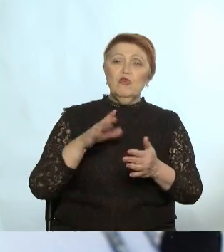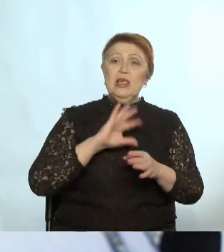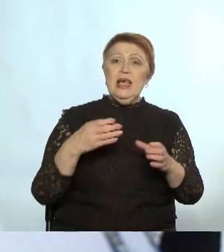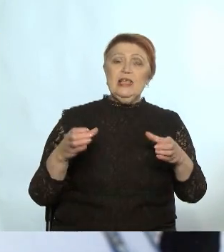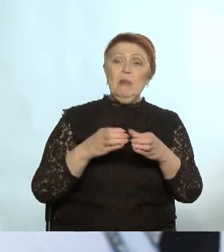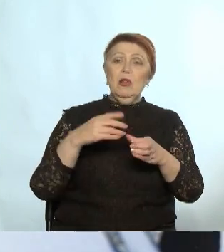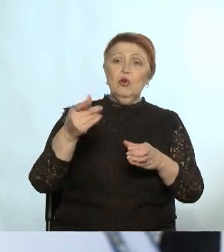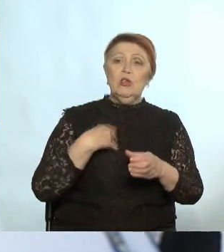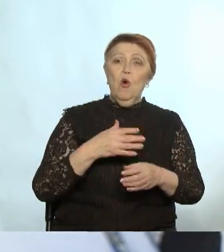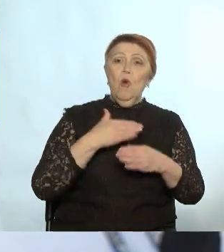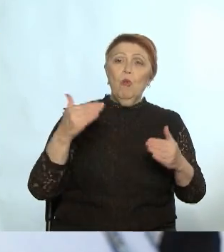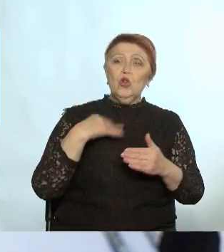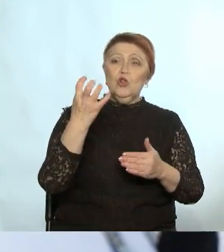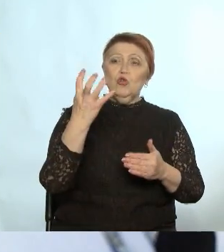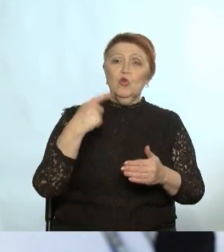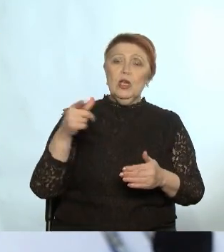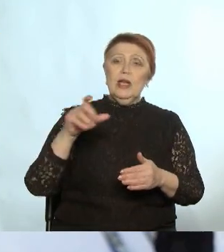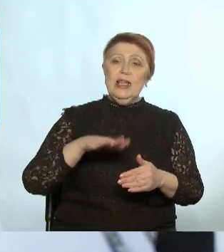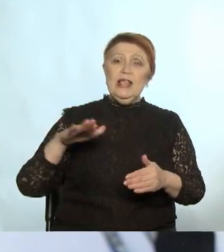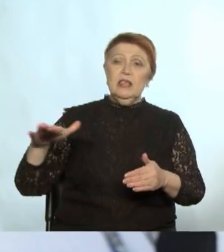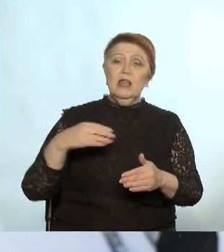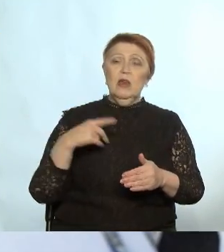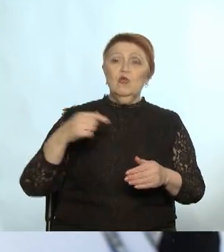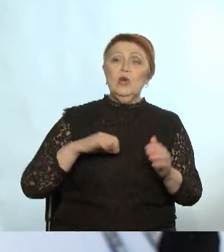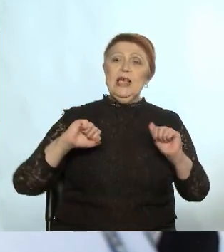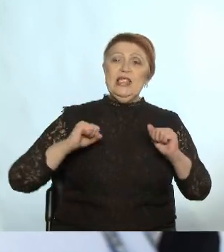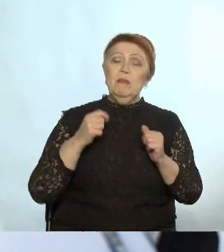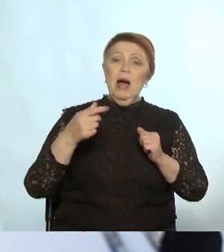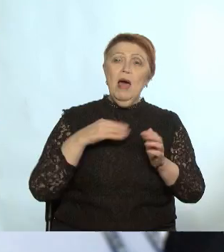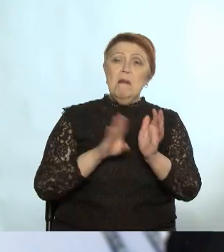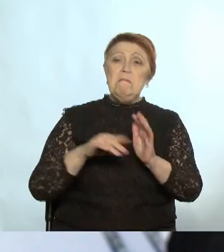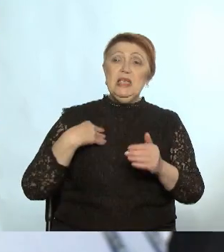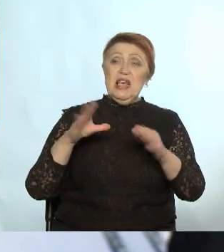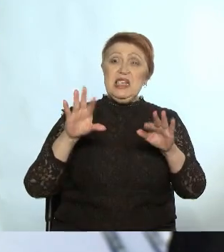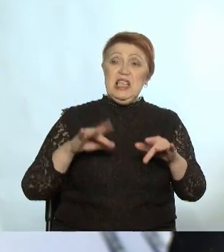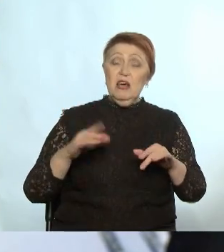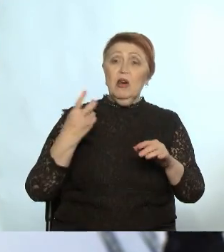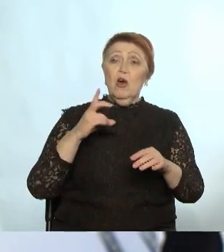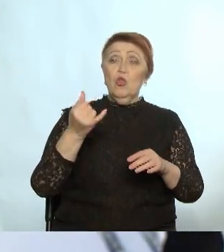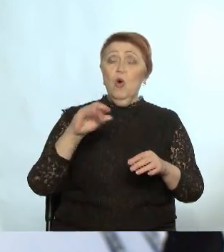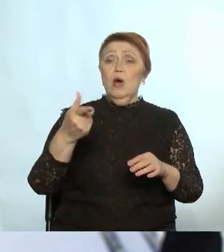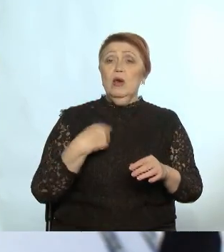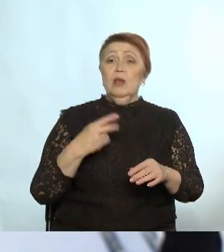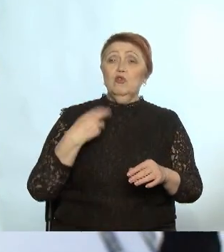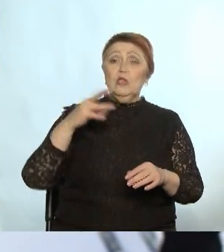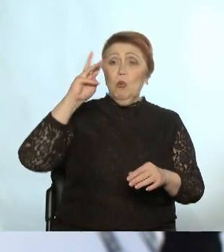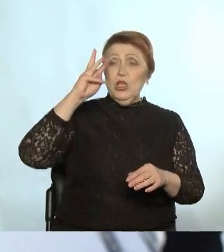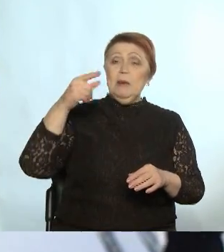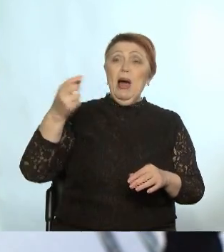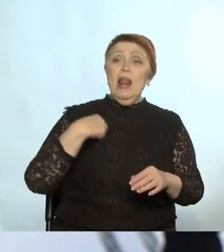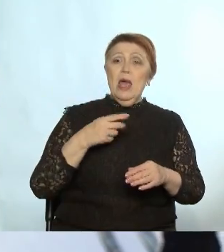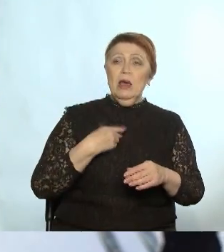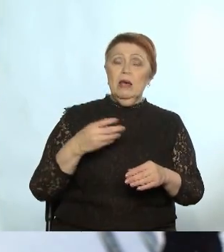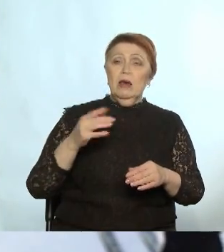400 детей. Ну, вы знаете, зима беснежная, но вот усилиями школы нашей, муниципальный лидер, усилиями, скажем